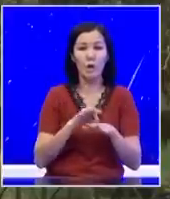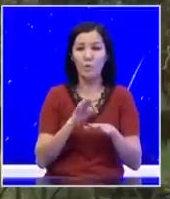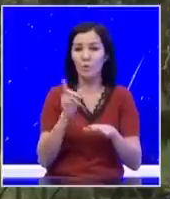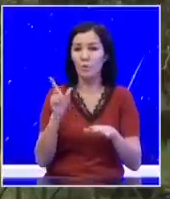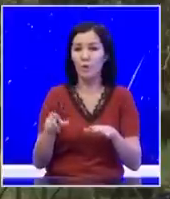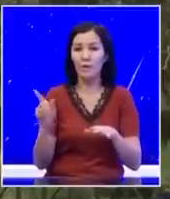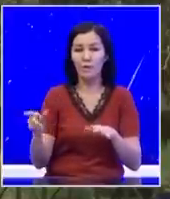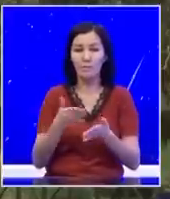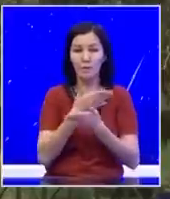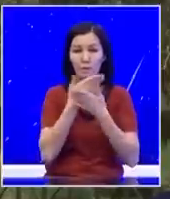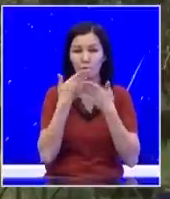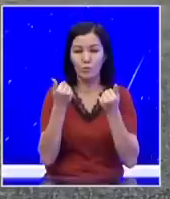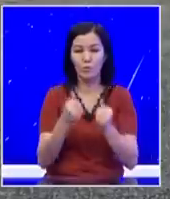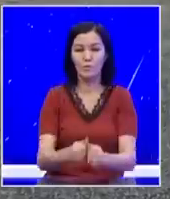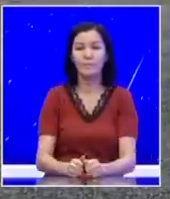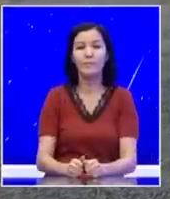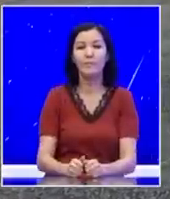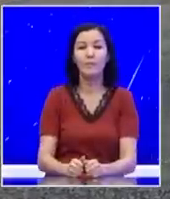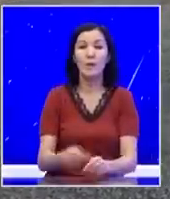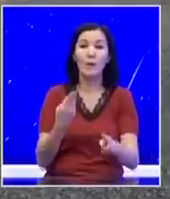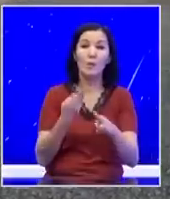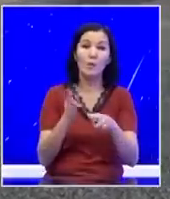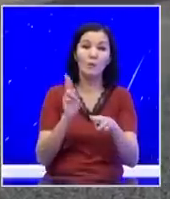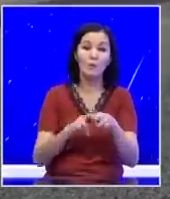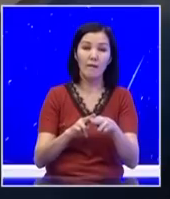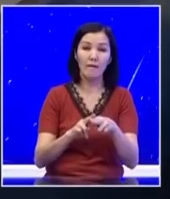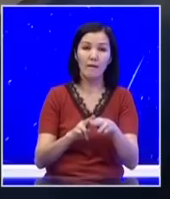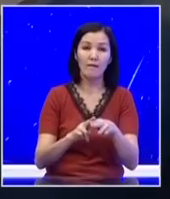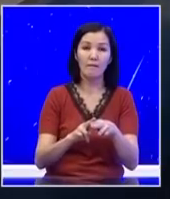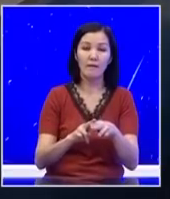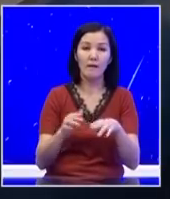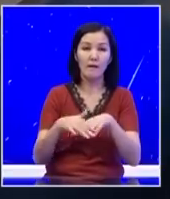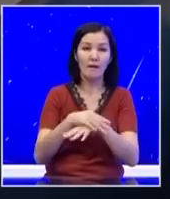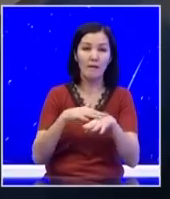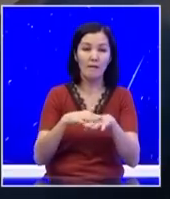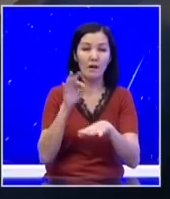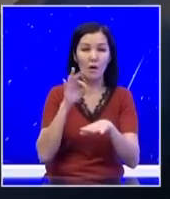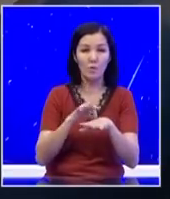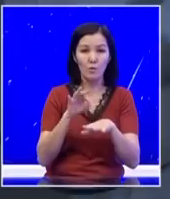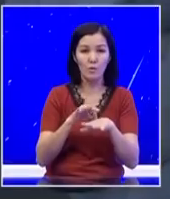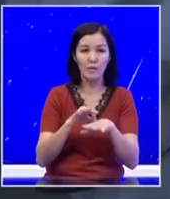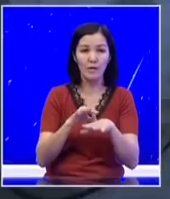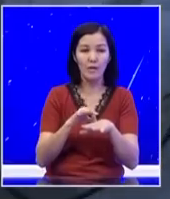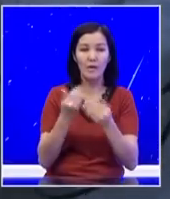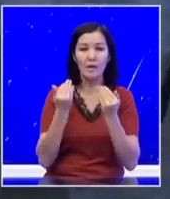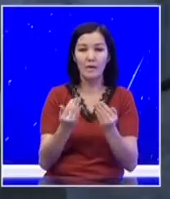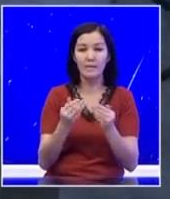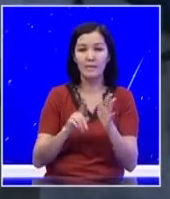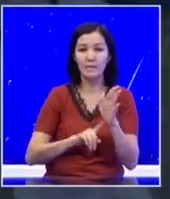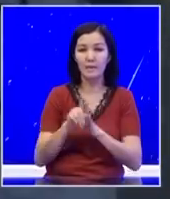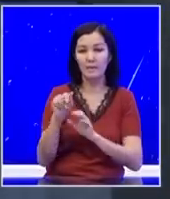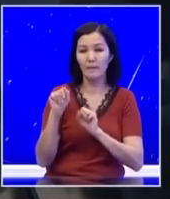жаңағы жүріс тұрысты тоқтатты бүгінгі күнде. Осылайша аспантаудың аясындағы ағайын аты жаман індетпен аянбай күресіп,